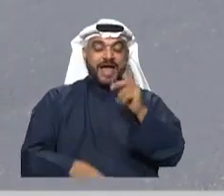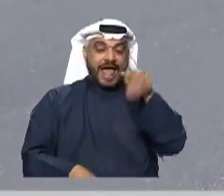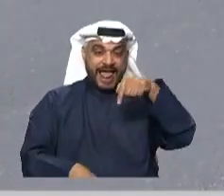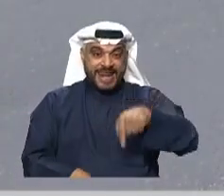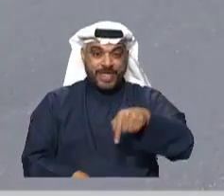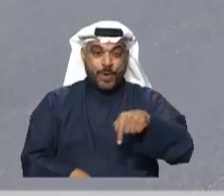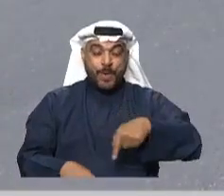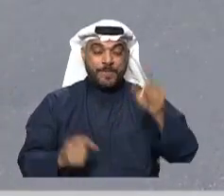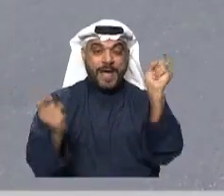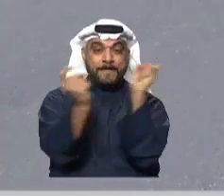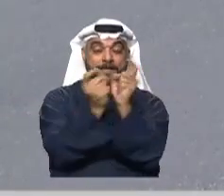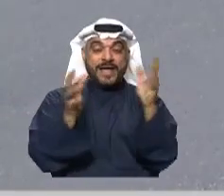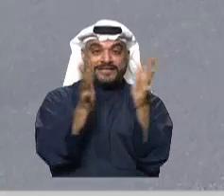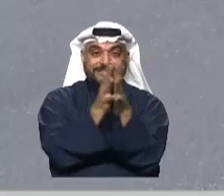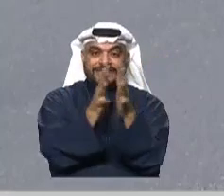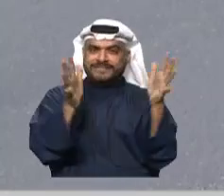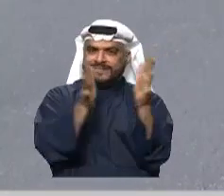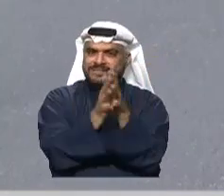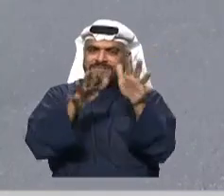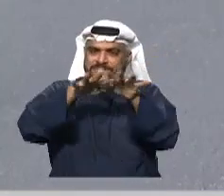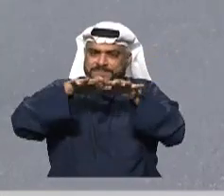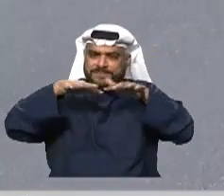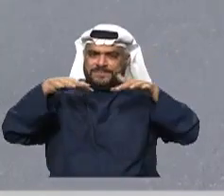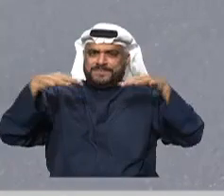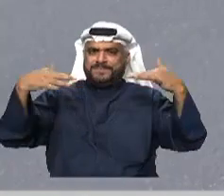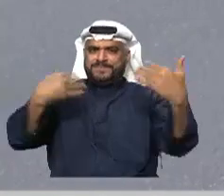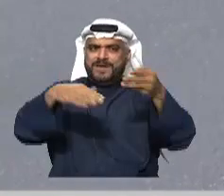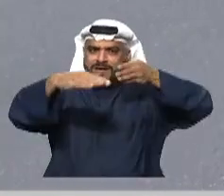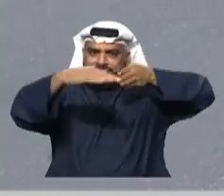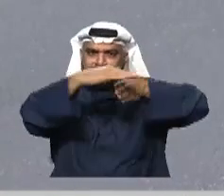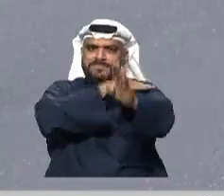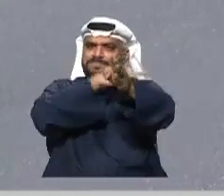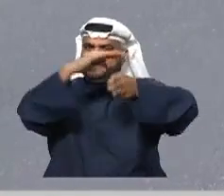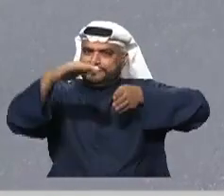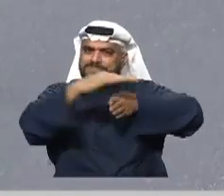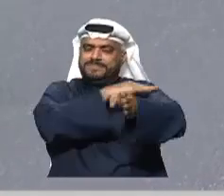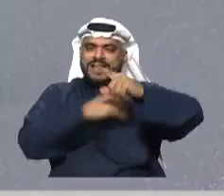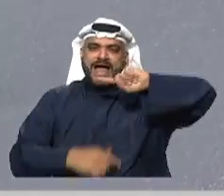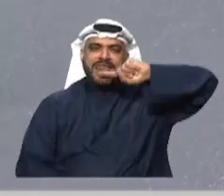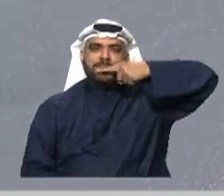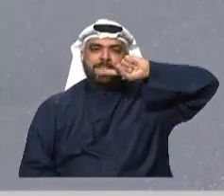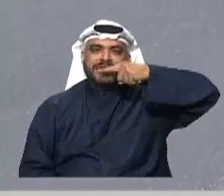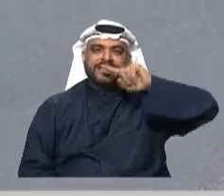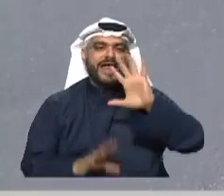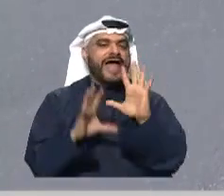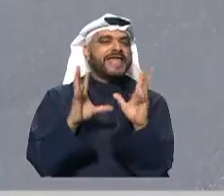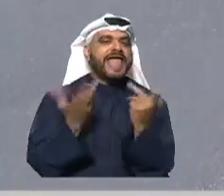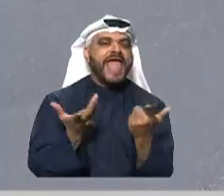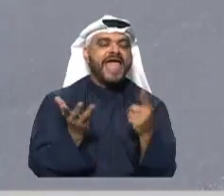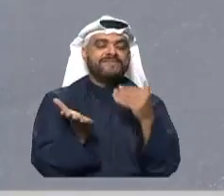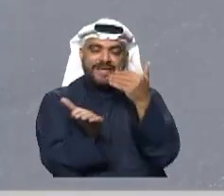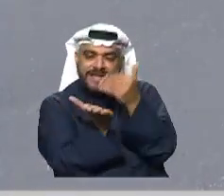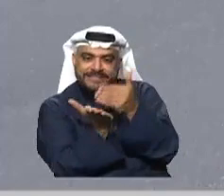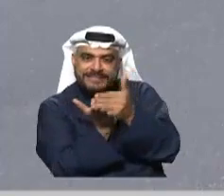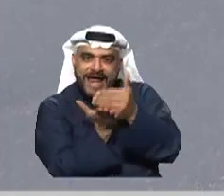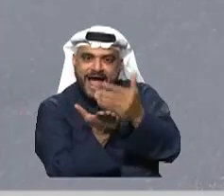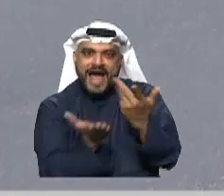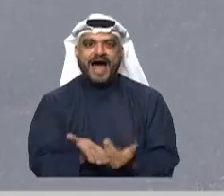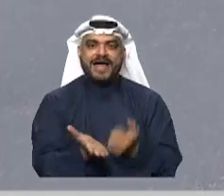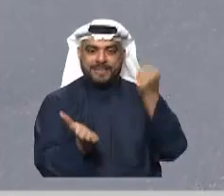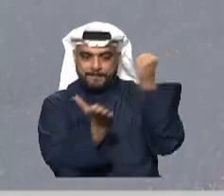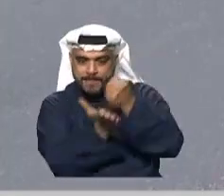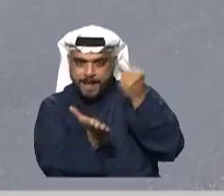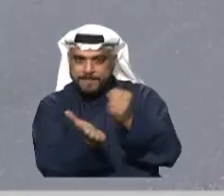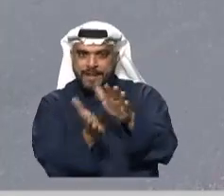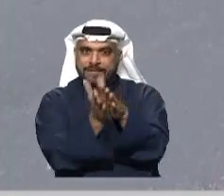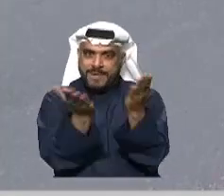العراقية الجماهير الكويتية والخليجية تعبر نحو مدينة البصرة، حدثنا عن الإجراءات، هل هناك